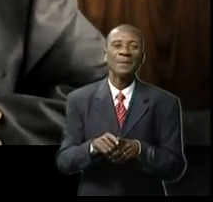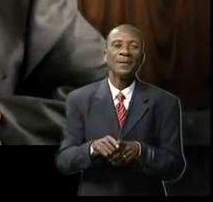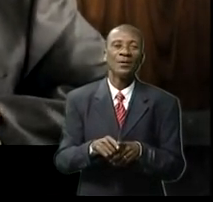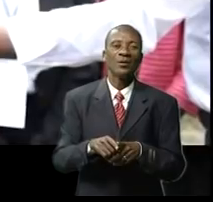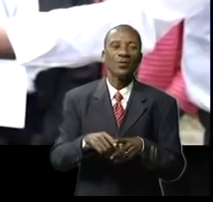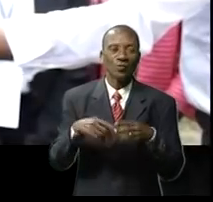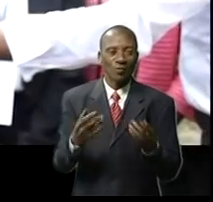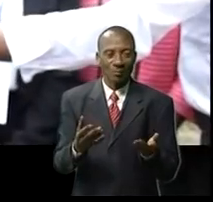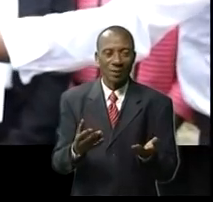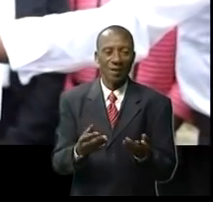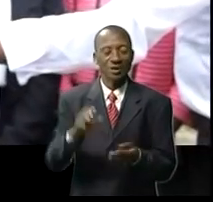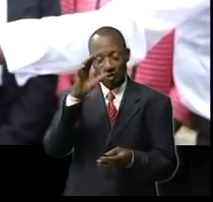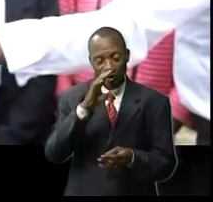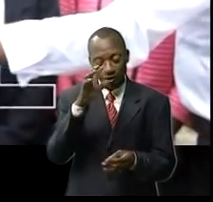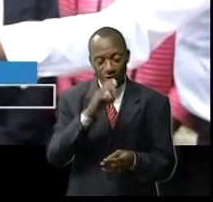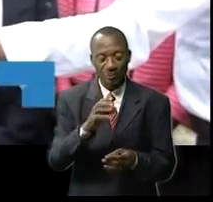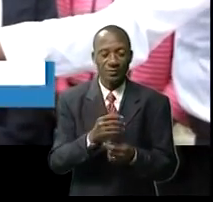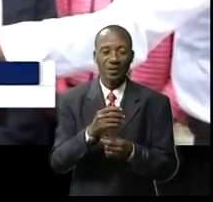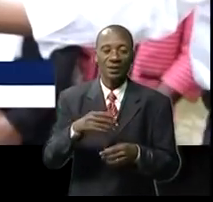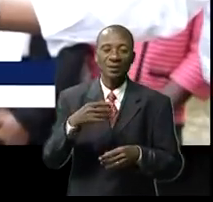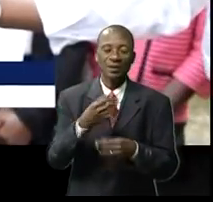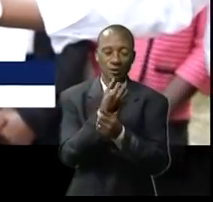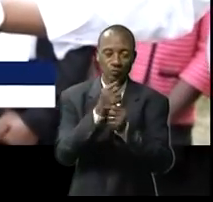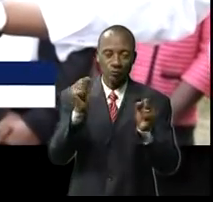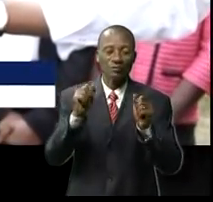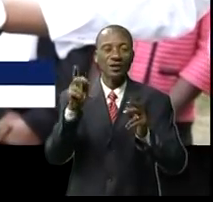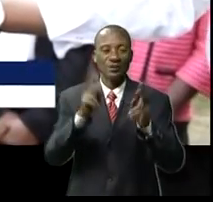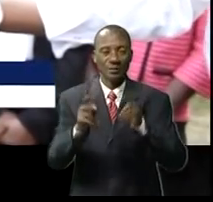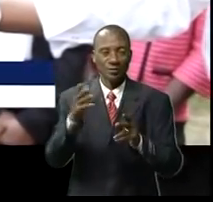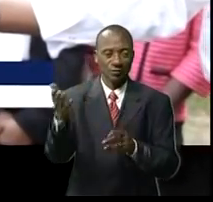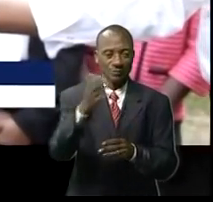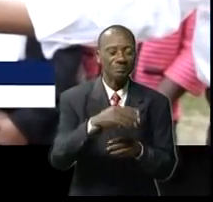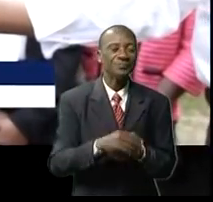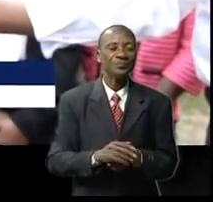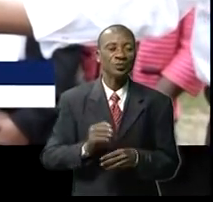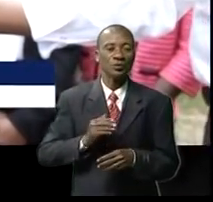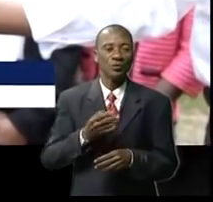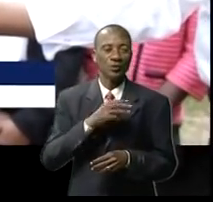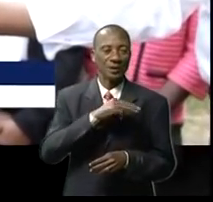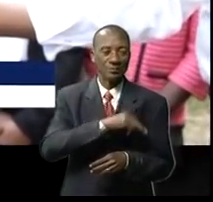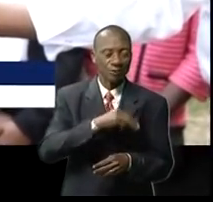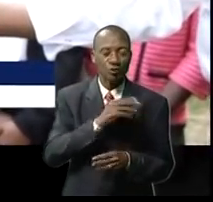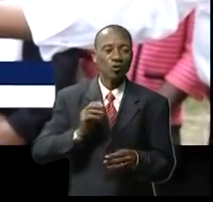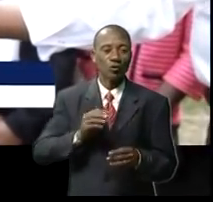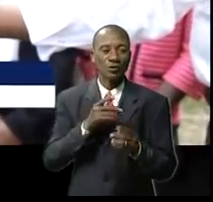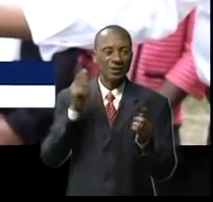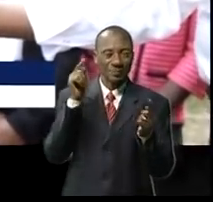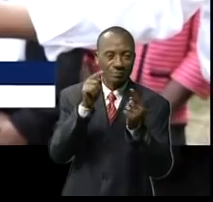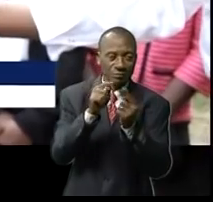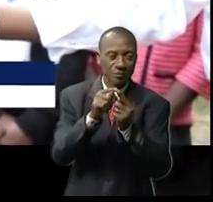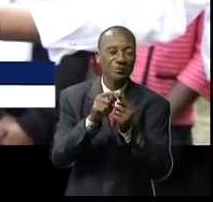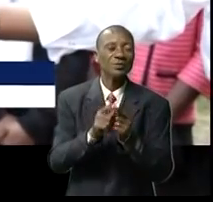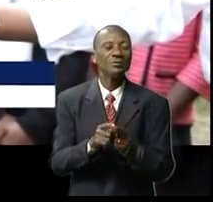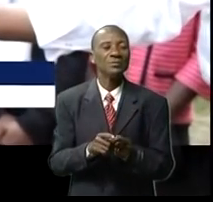ce sujet. Nous étant Save Life in Africa, notre mission étant ONG, c'est de pouvoir avoir une